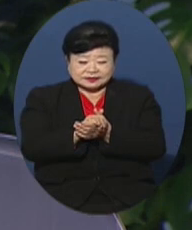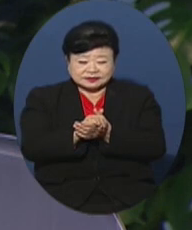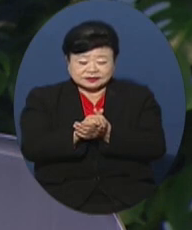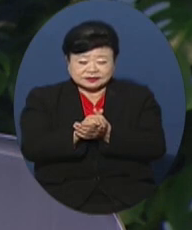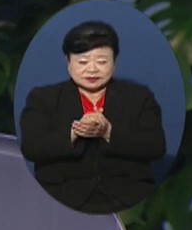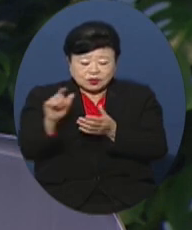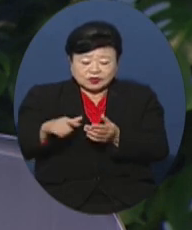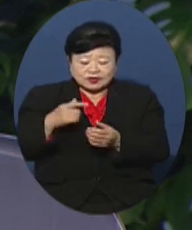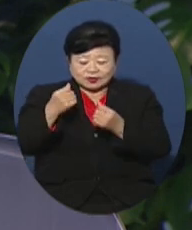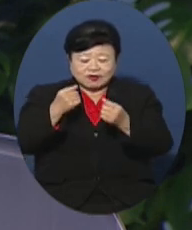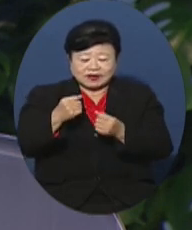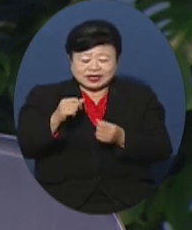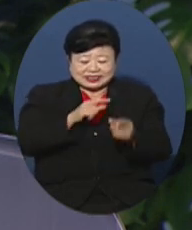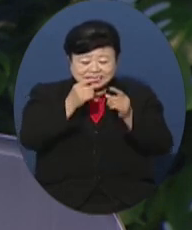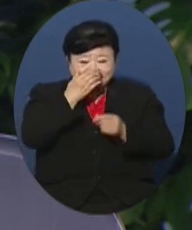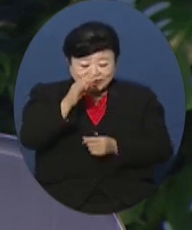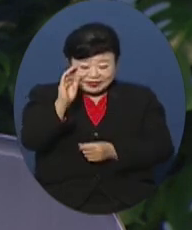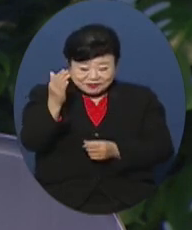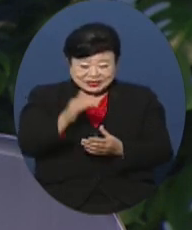훌륭하고 건강에 살 수가 있습니다.